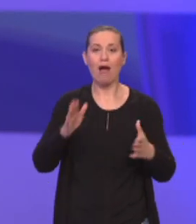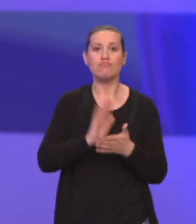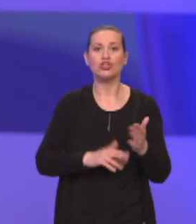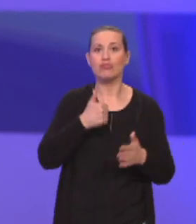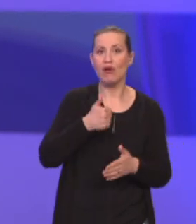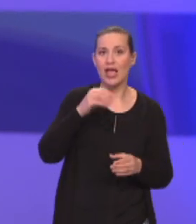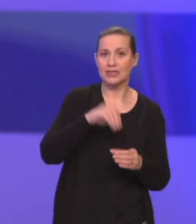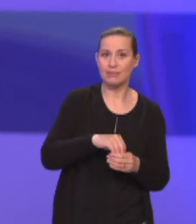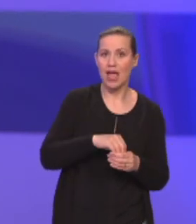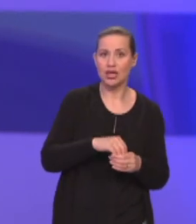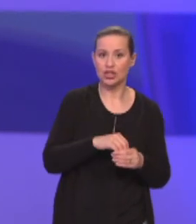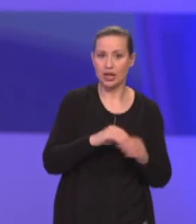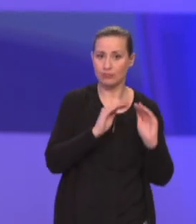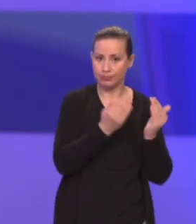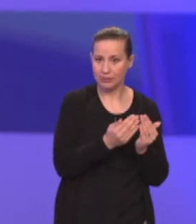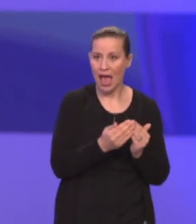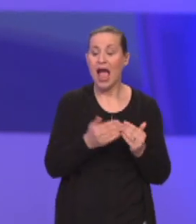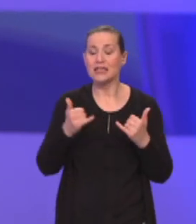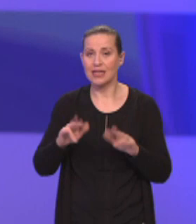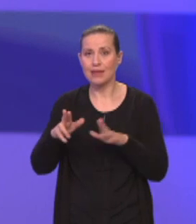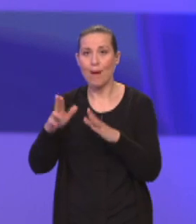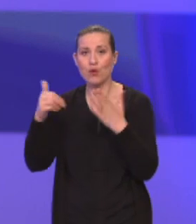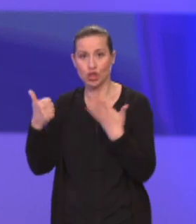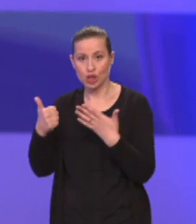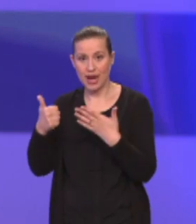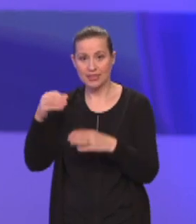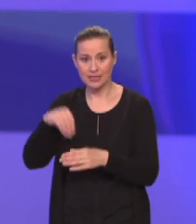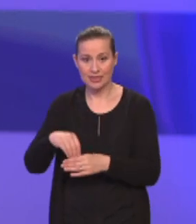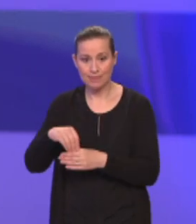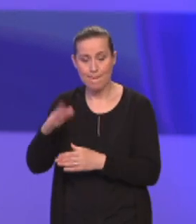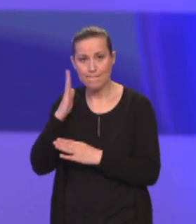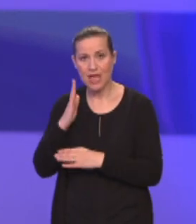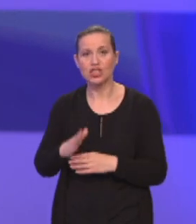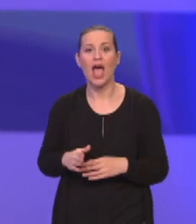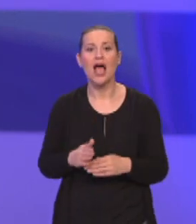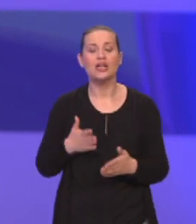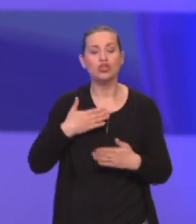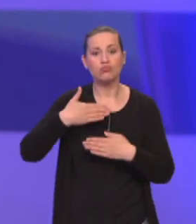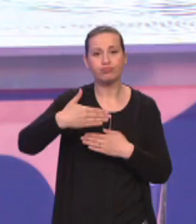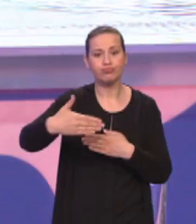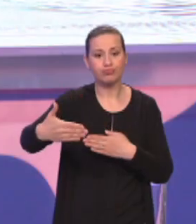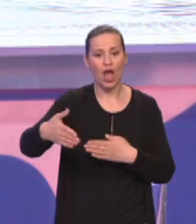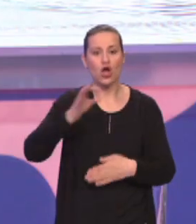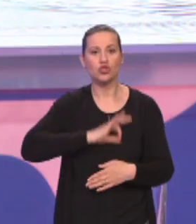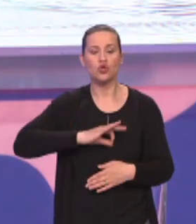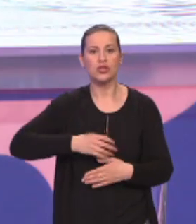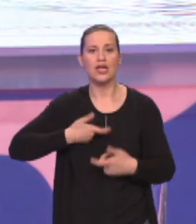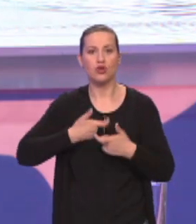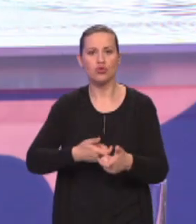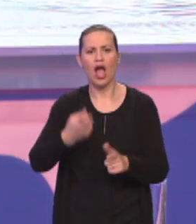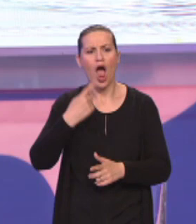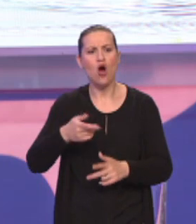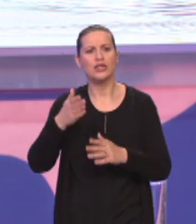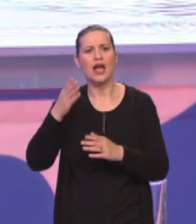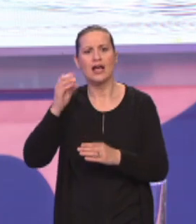smještanim kapacitetom, sad smo na 6 smještanih kapaciteta, kontinuirano unapređujemo socijalne usluge koje mi pružamo, znači od smještaja,